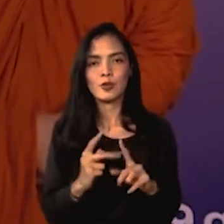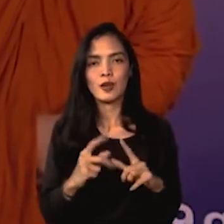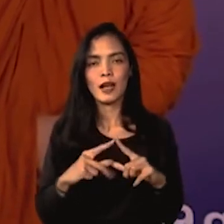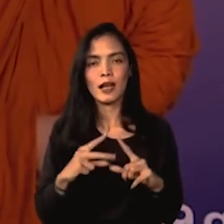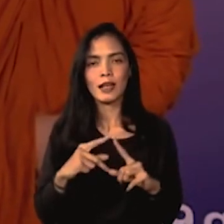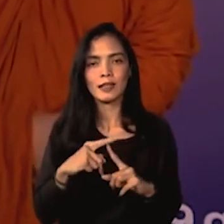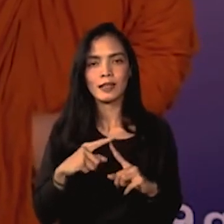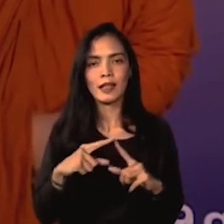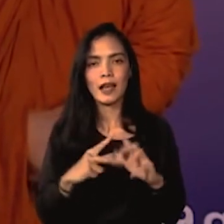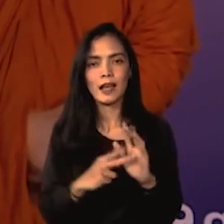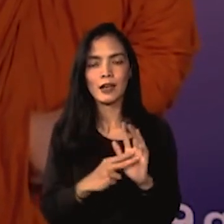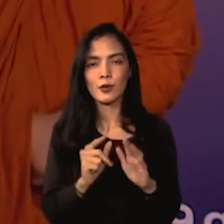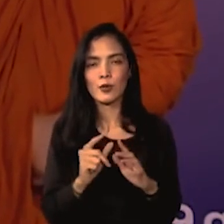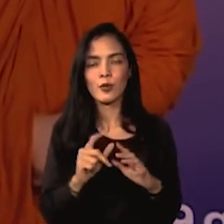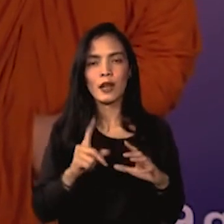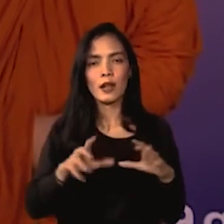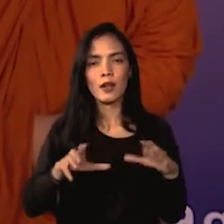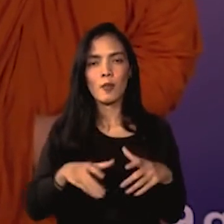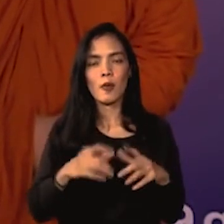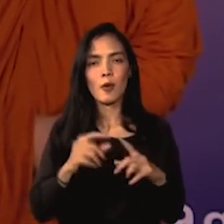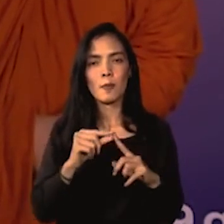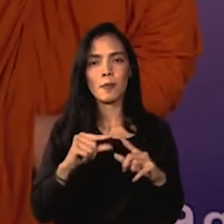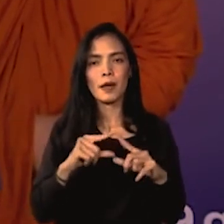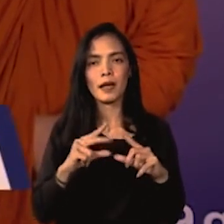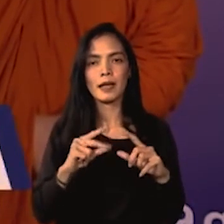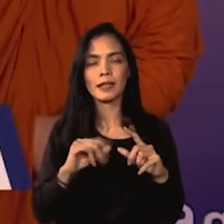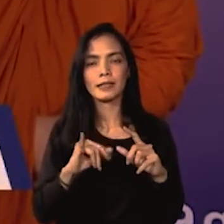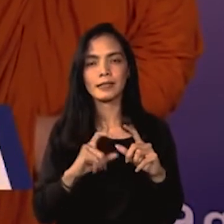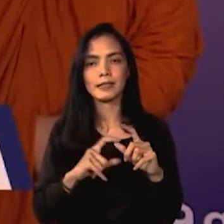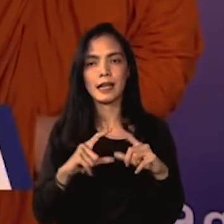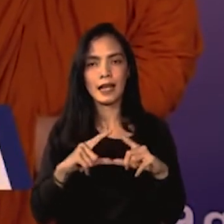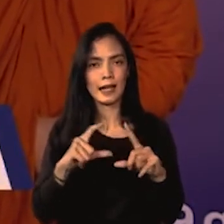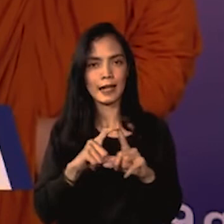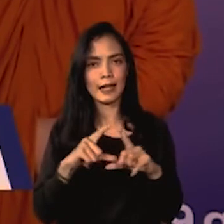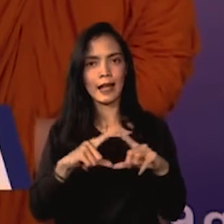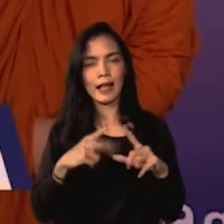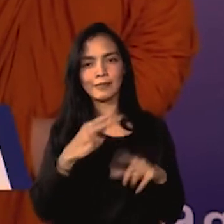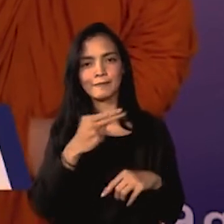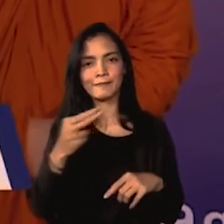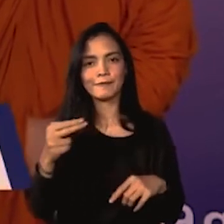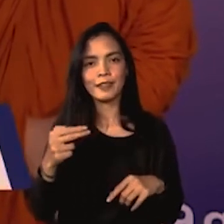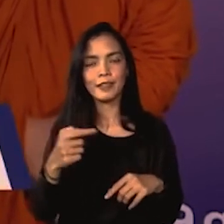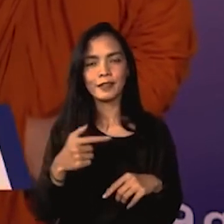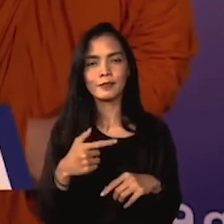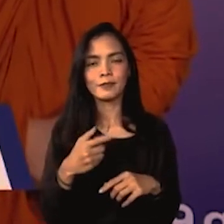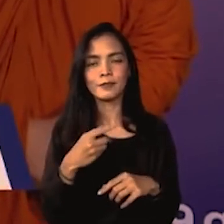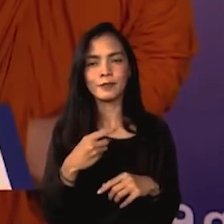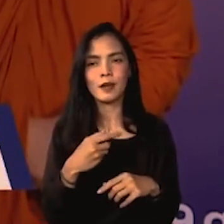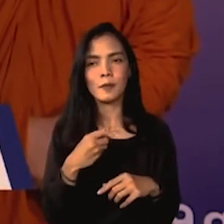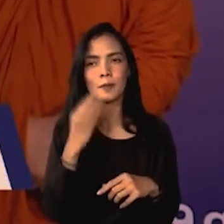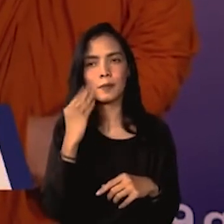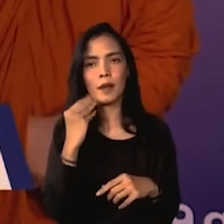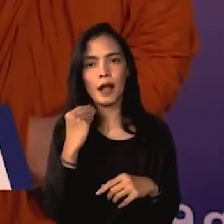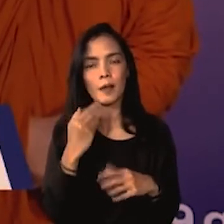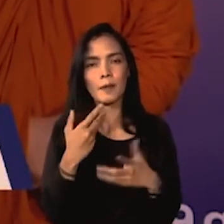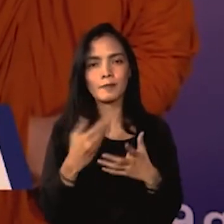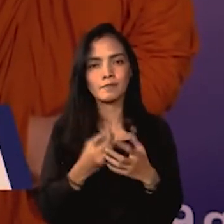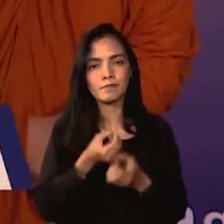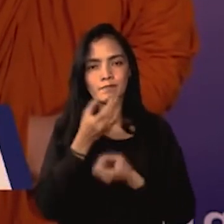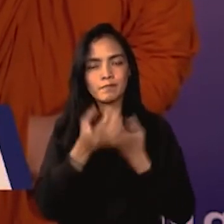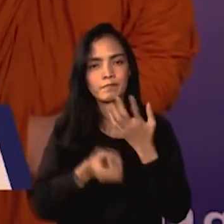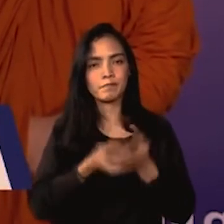Hindu Dharma Indonesia ingin menyampaikan hal-hal yang saya alami sekaligus nanti